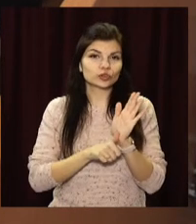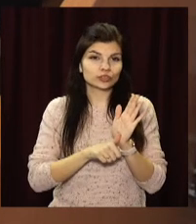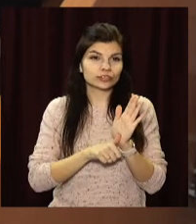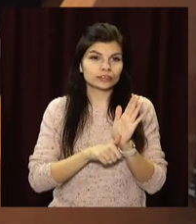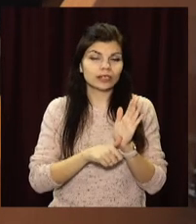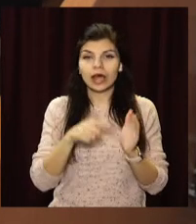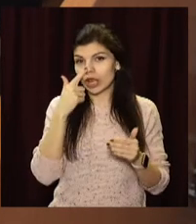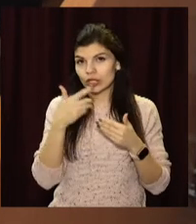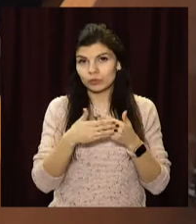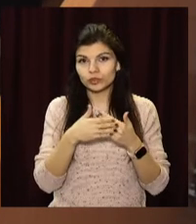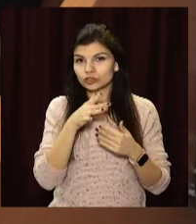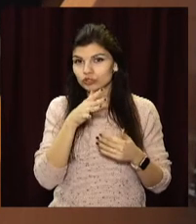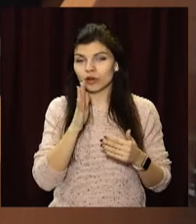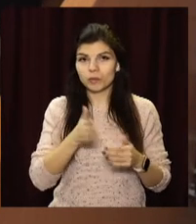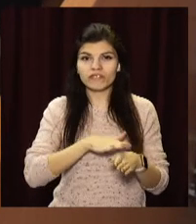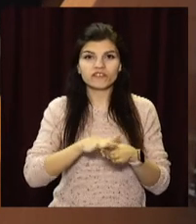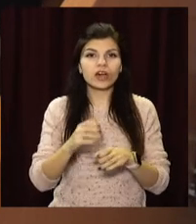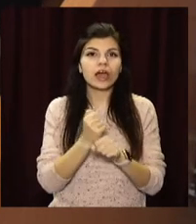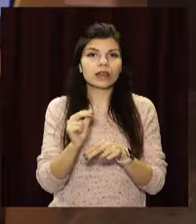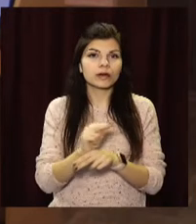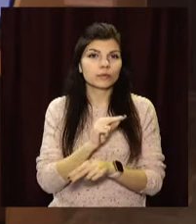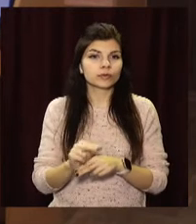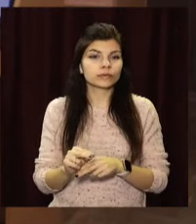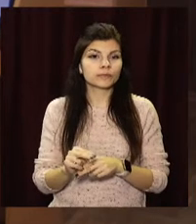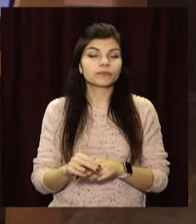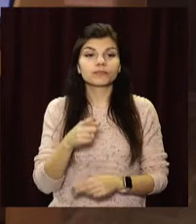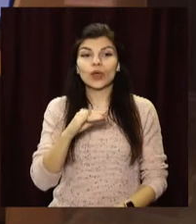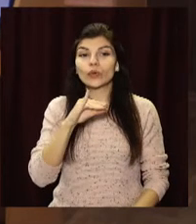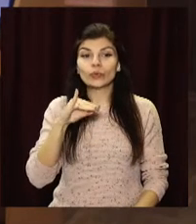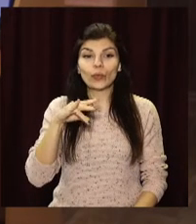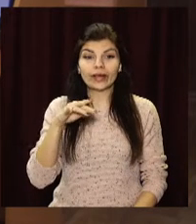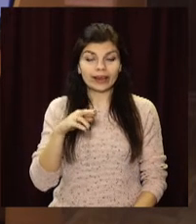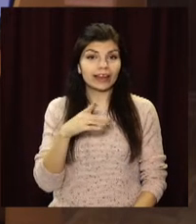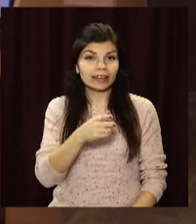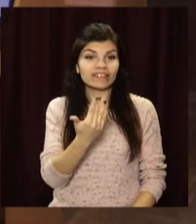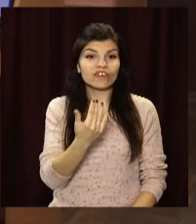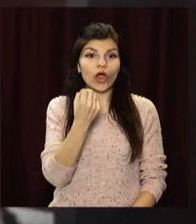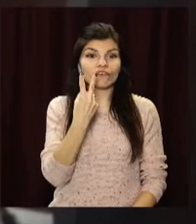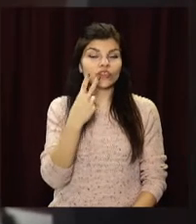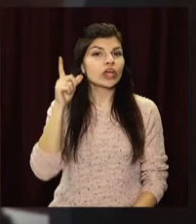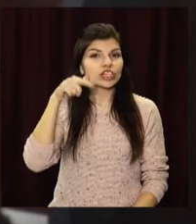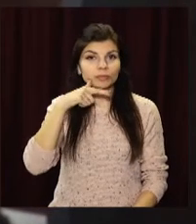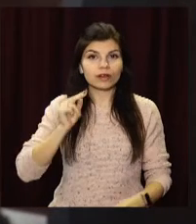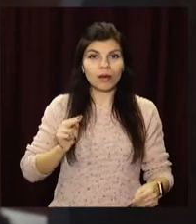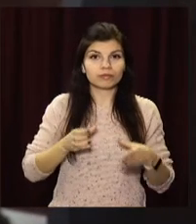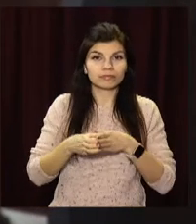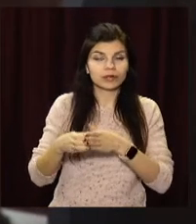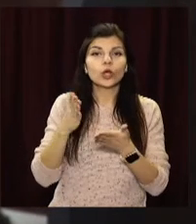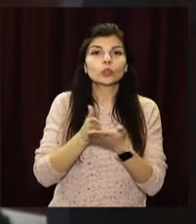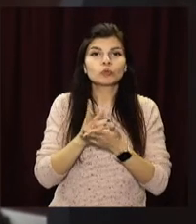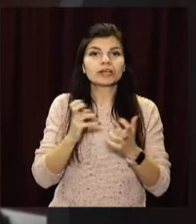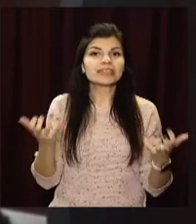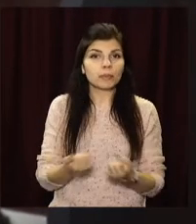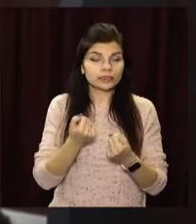33.11.76. Найближчим часом будуть виконані ремонтні роботи. Юлія Михайлушкіна та її 12 колег-диспетчерів – служба спасіння,